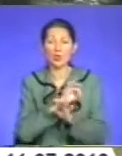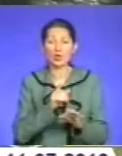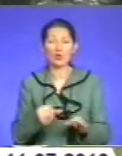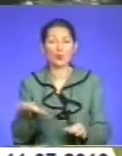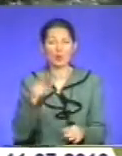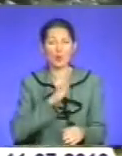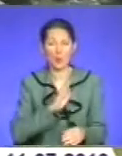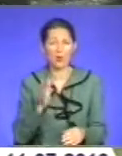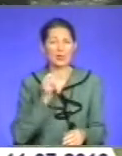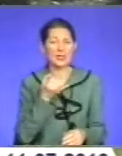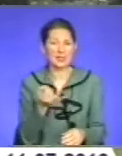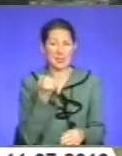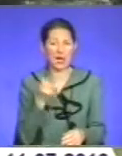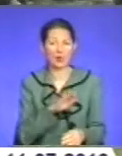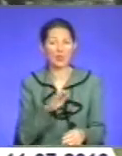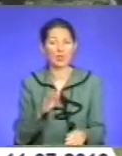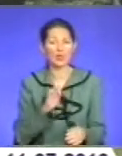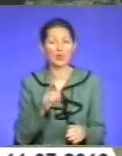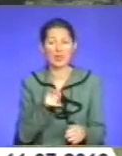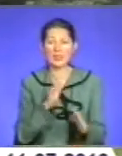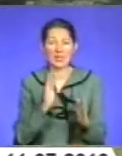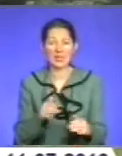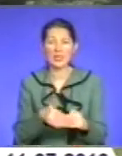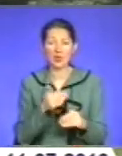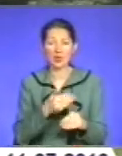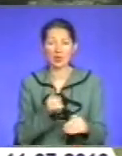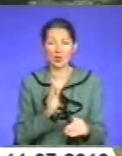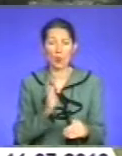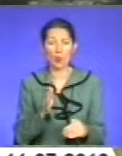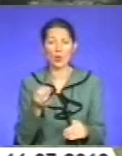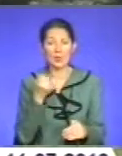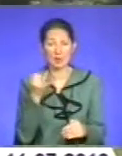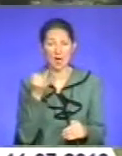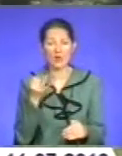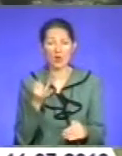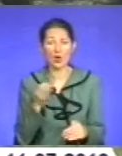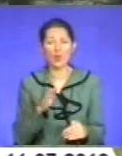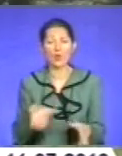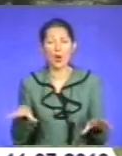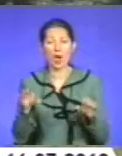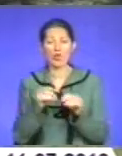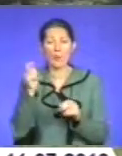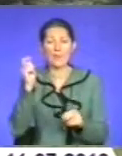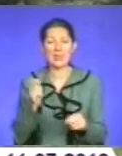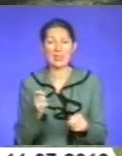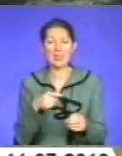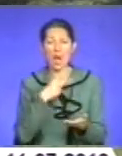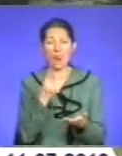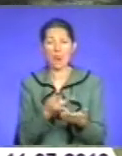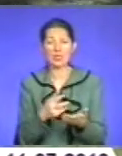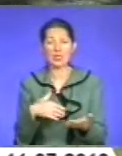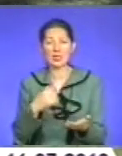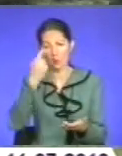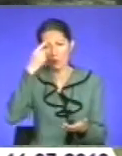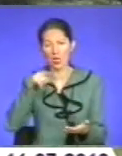і було цікаво дітям, що їх не лише наказують, а щоб було і цікаво дітям, що вони разом приїхали, їх показати свої вміння,